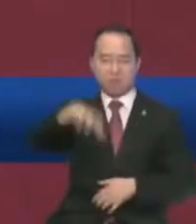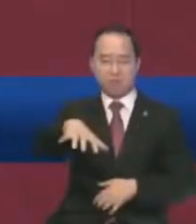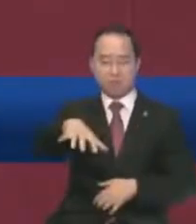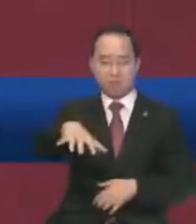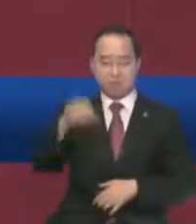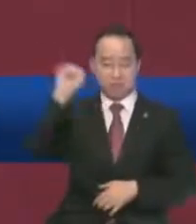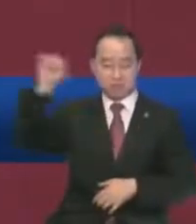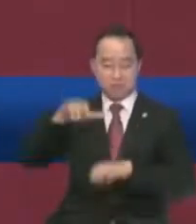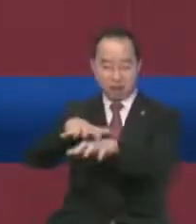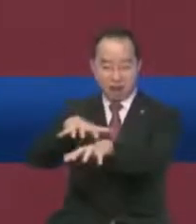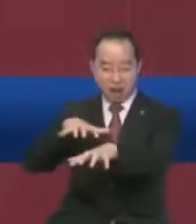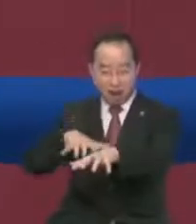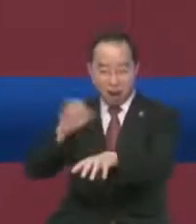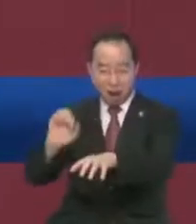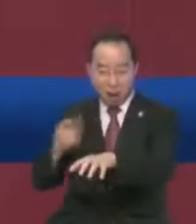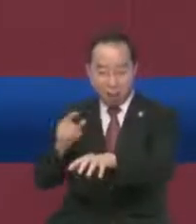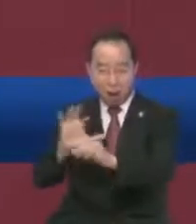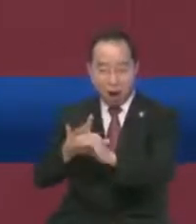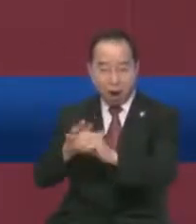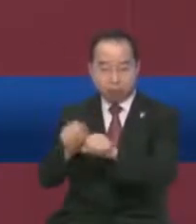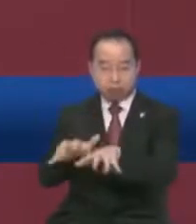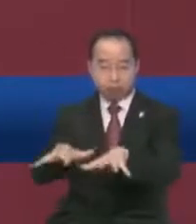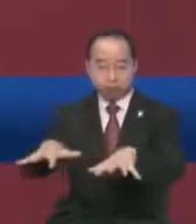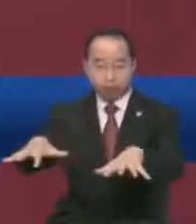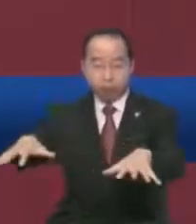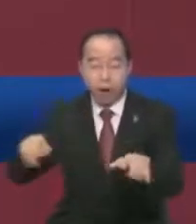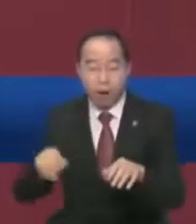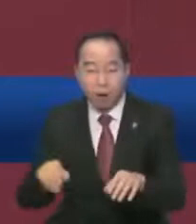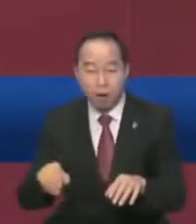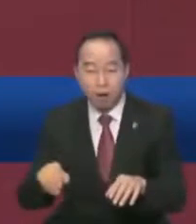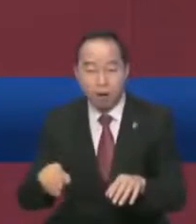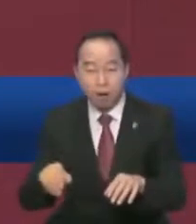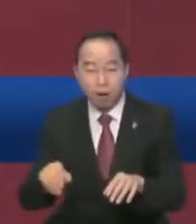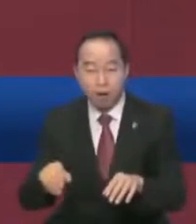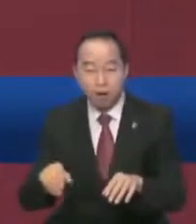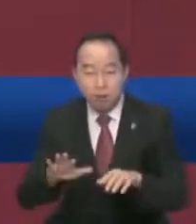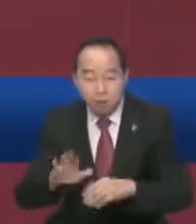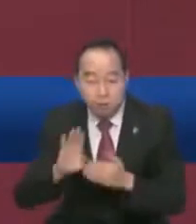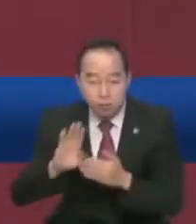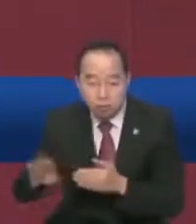그 후 국민은 혹독한 거리 두기를 감내하고 계십니다.